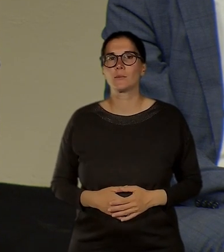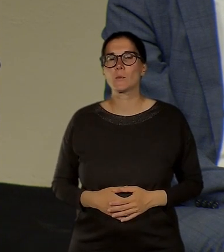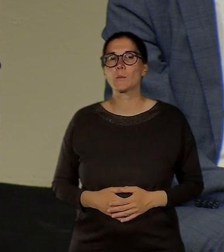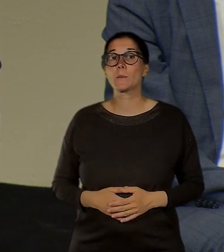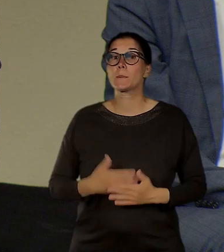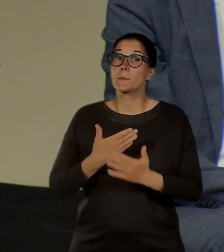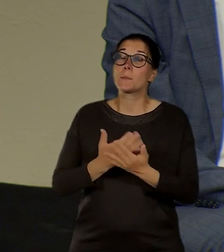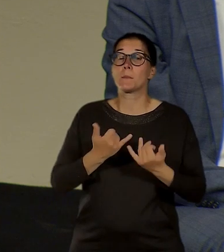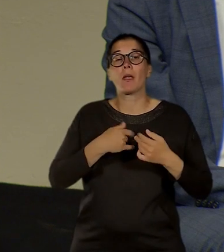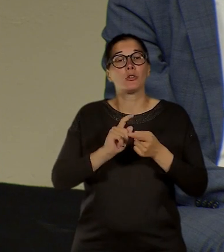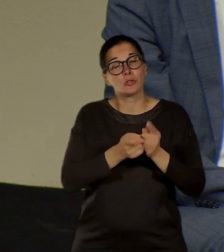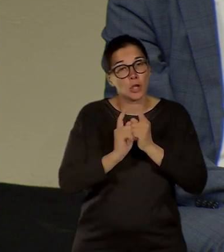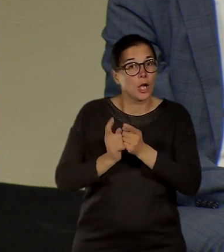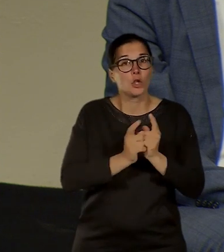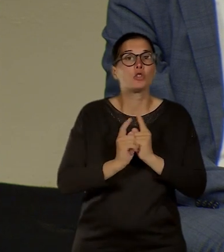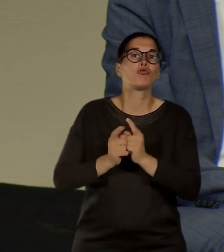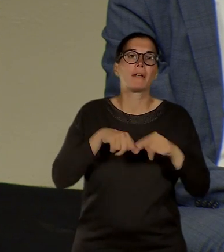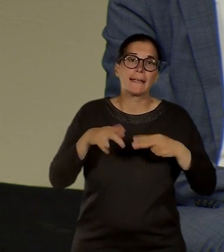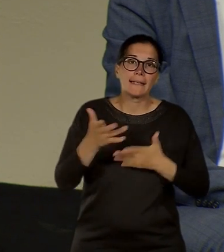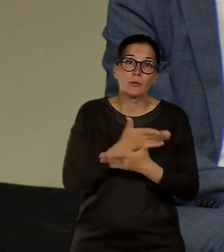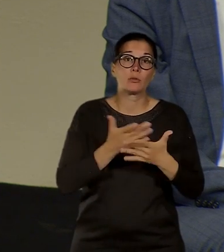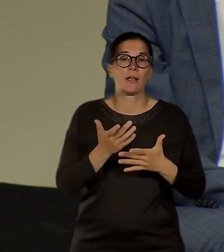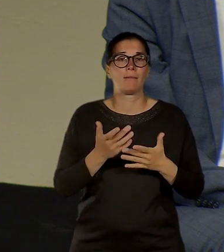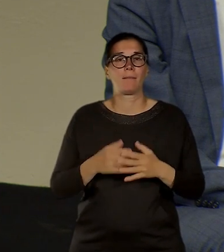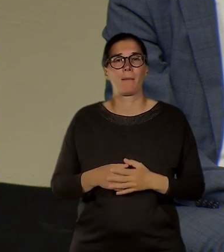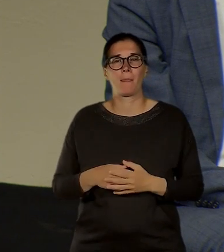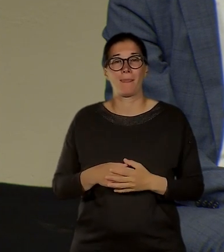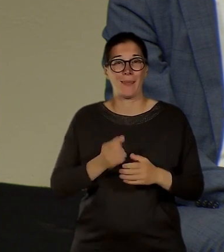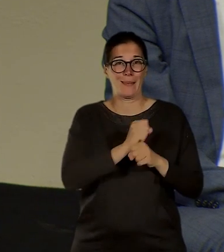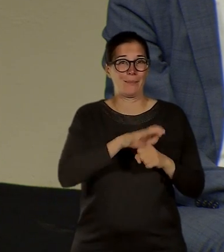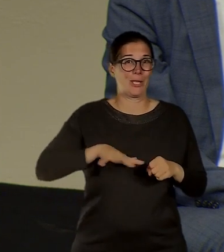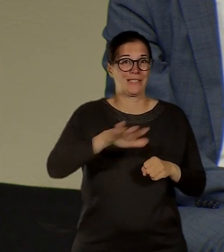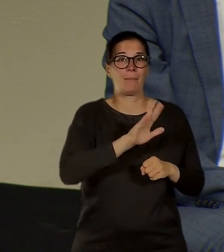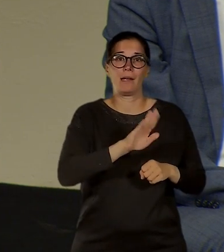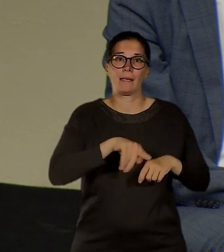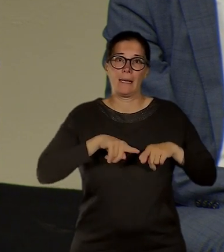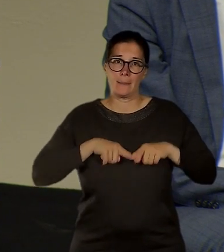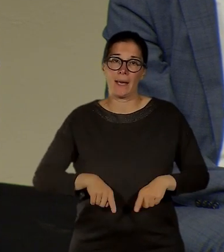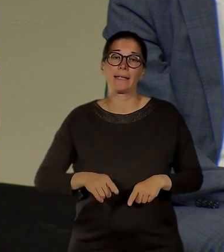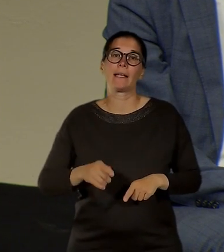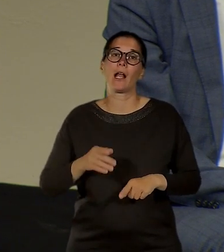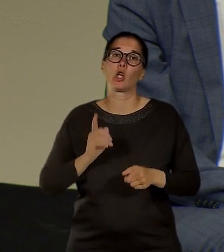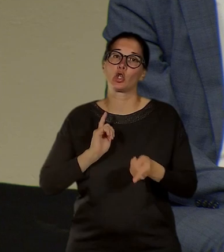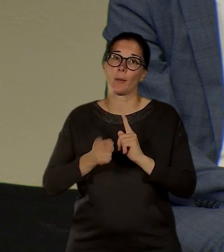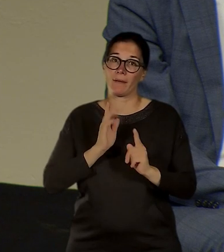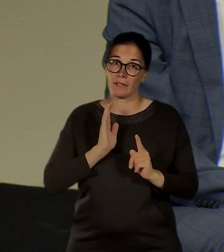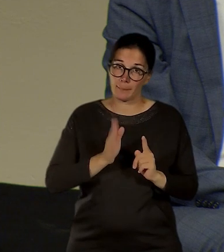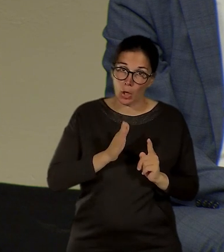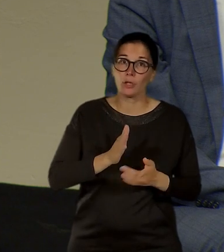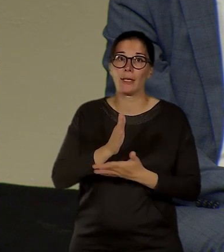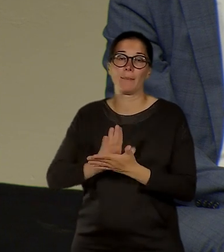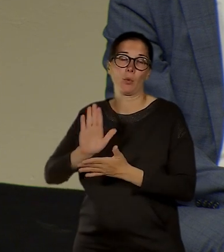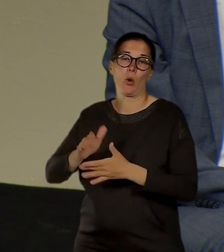vedeme o tom diskuzi, ten pozemky významnou měrou patří dopravnímu podniku, část městu